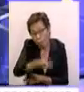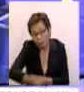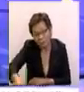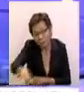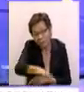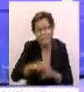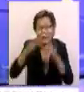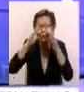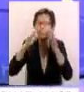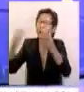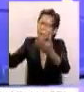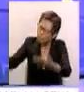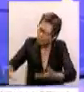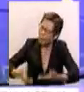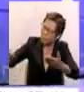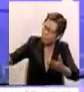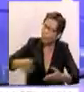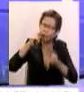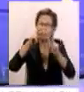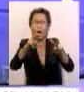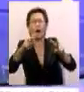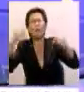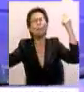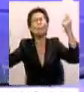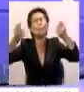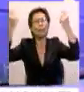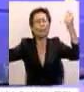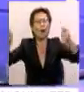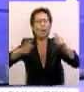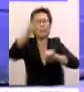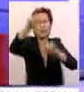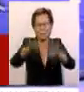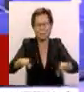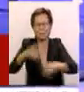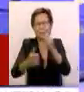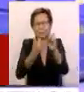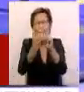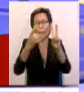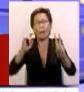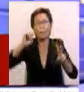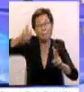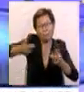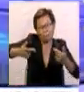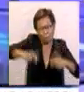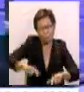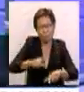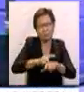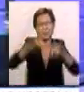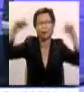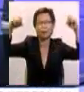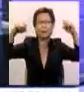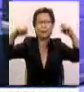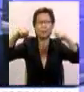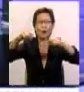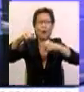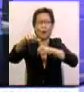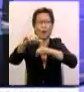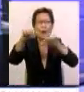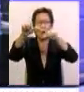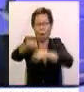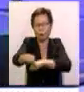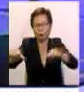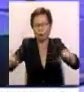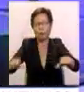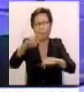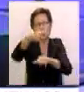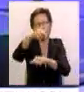beramai-ramai memeriahkan kemuncak akhir Bintang Kecil 2018 yang akan berlangsung esok di Auditorium P. Ramli, Kuching.